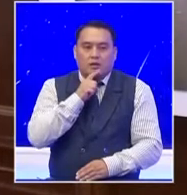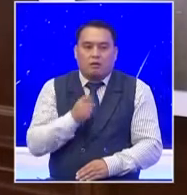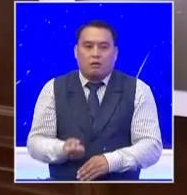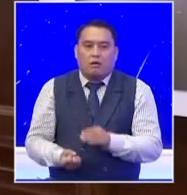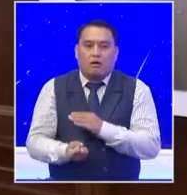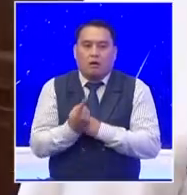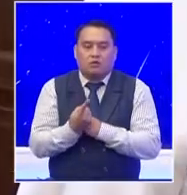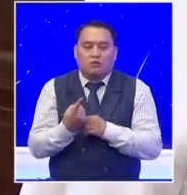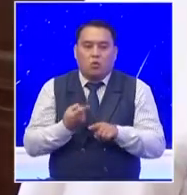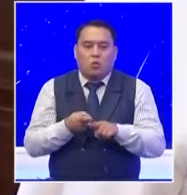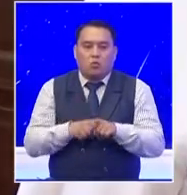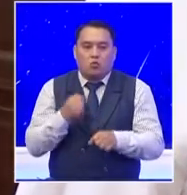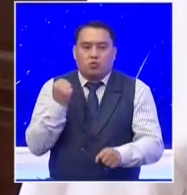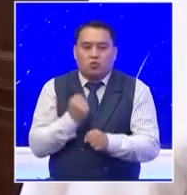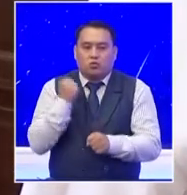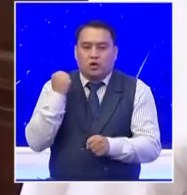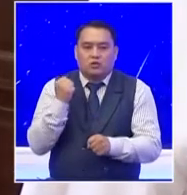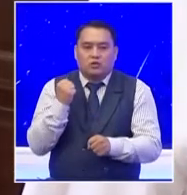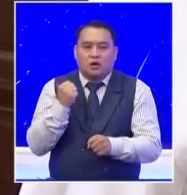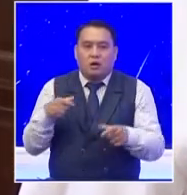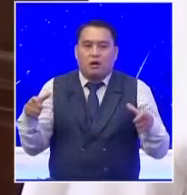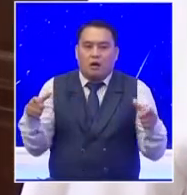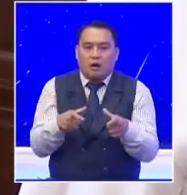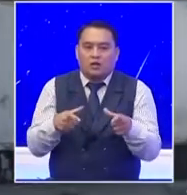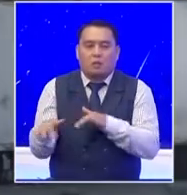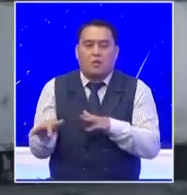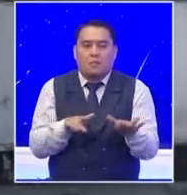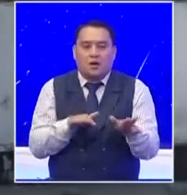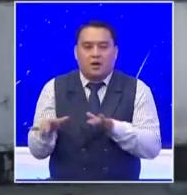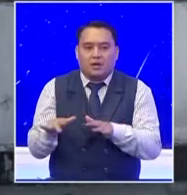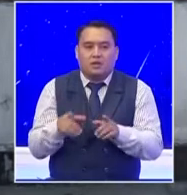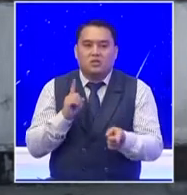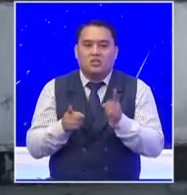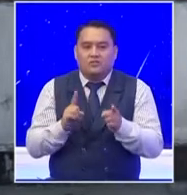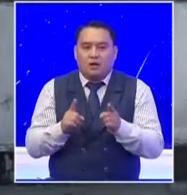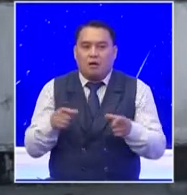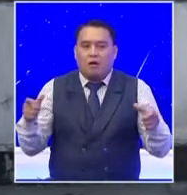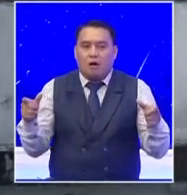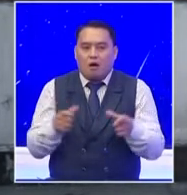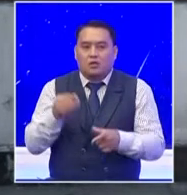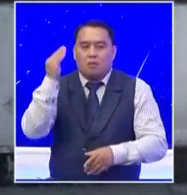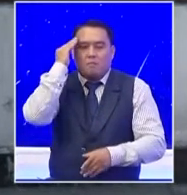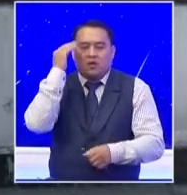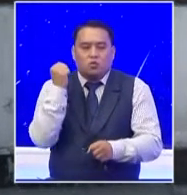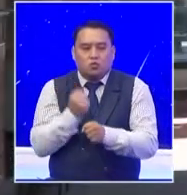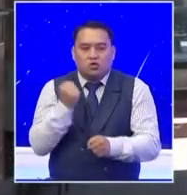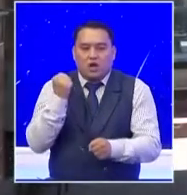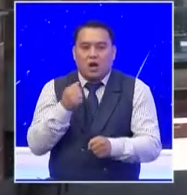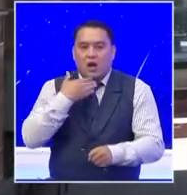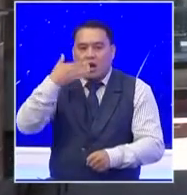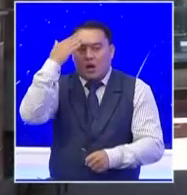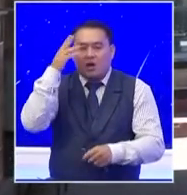потому что там очень ужесточились, значит, карантинные мероприятия. Действительно, карантинные меры ужесточены.